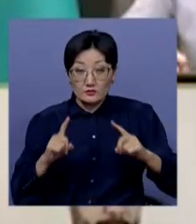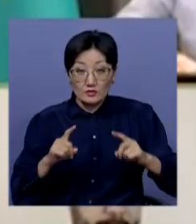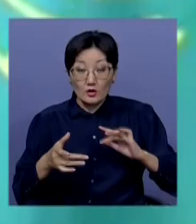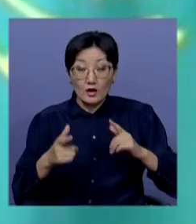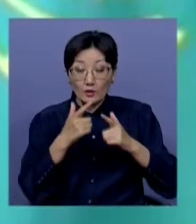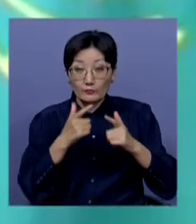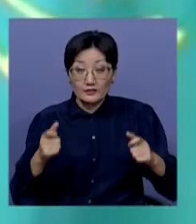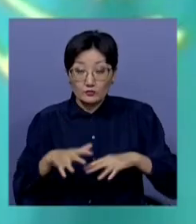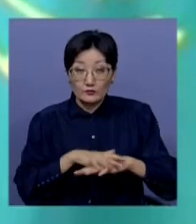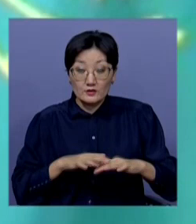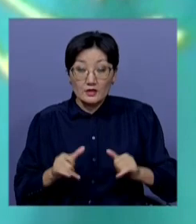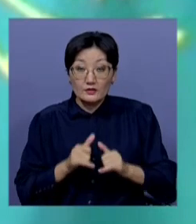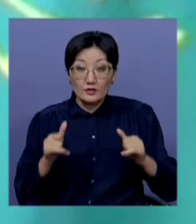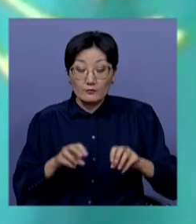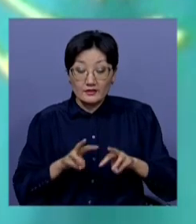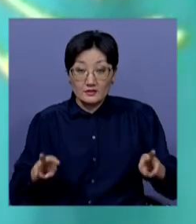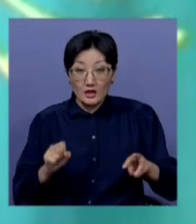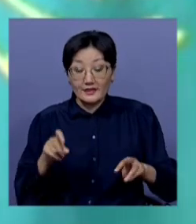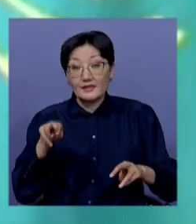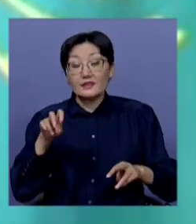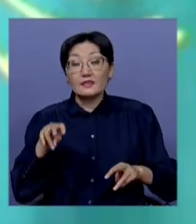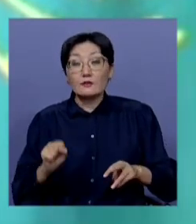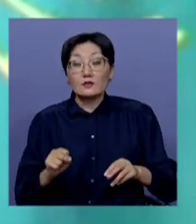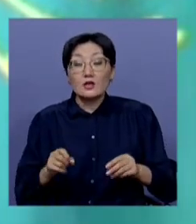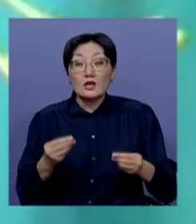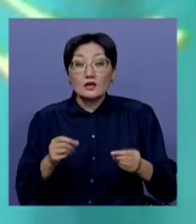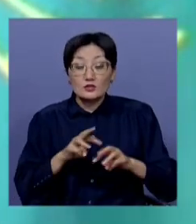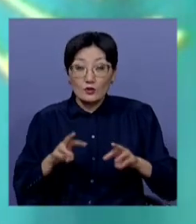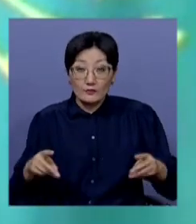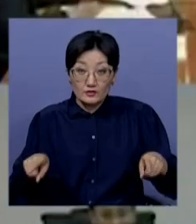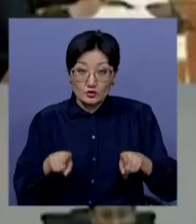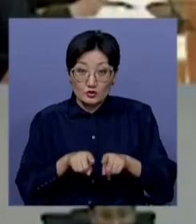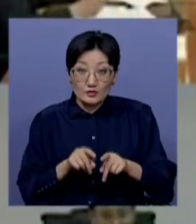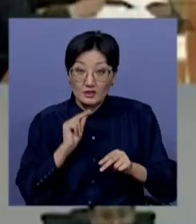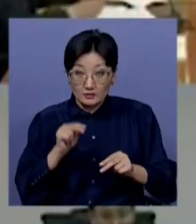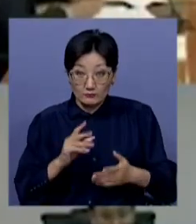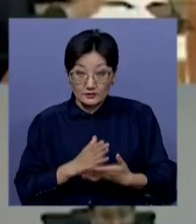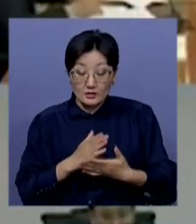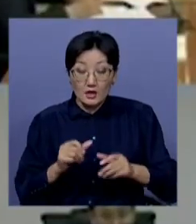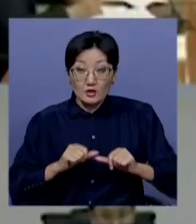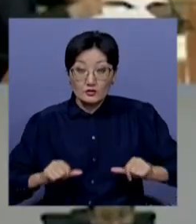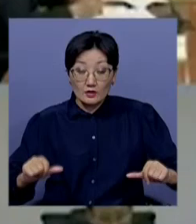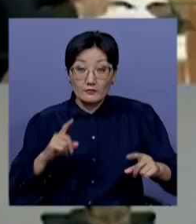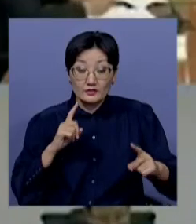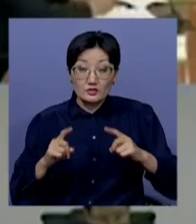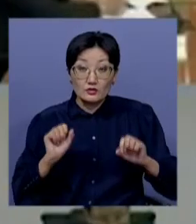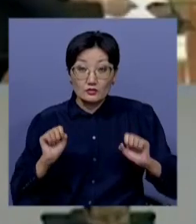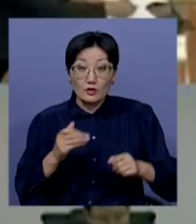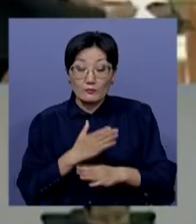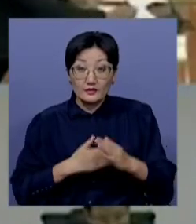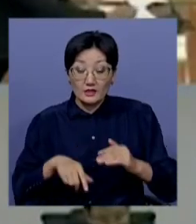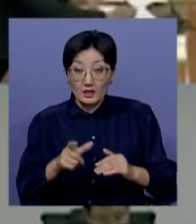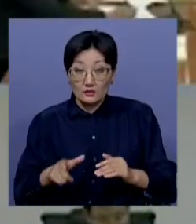ақпарат және қоғамдық даму министрі Аида Балаева қаржы министерлігіне осындай сын айтты. Комиссияның отырысында мүмкіндігі